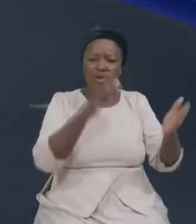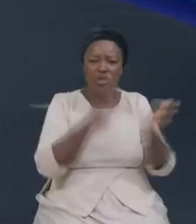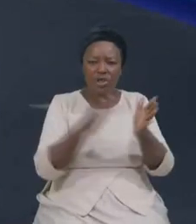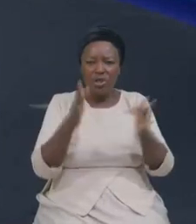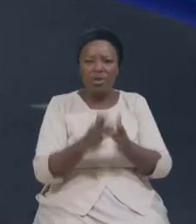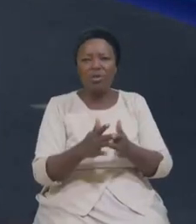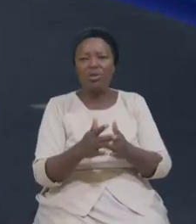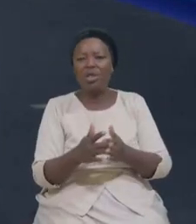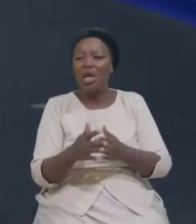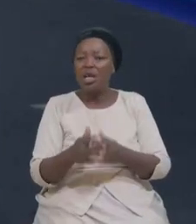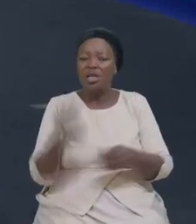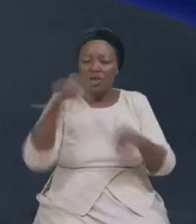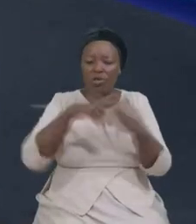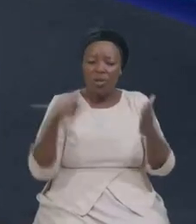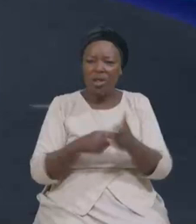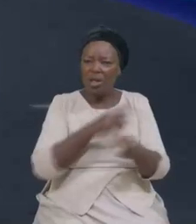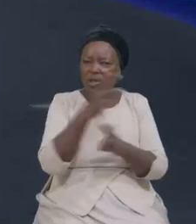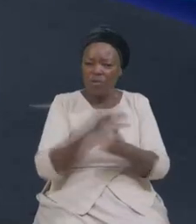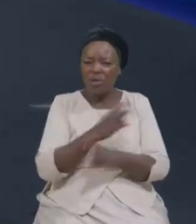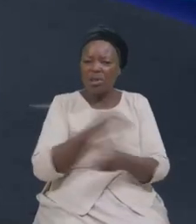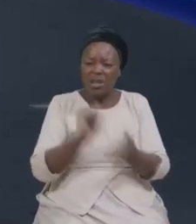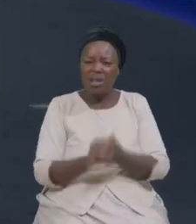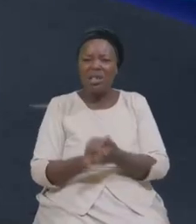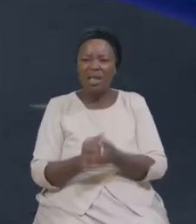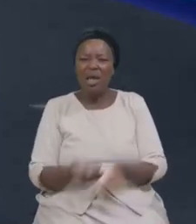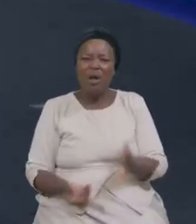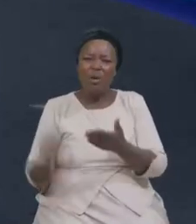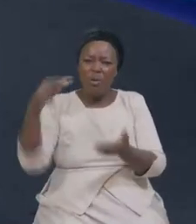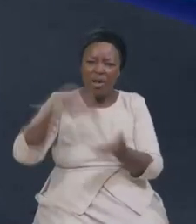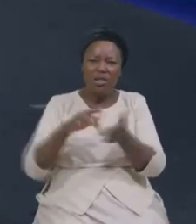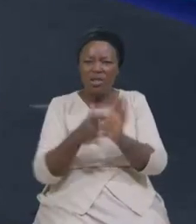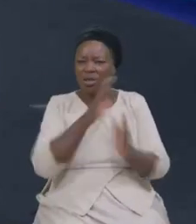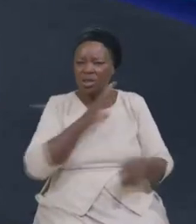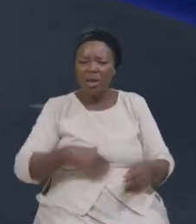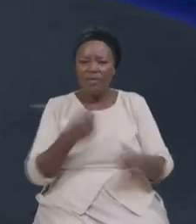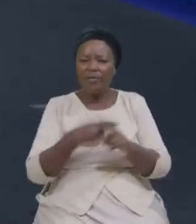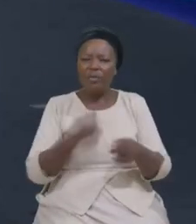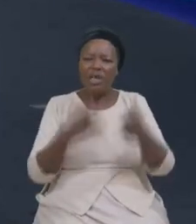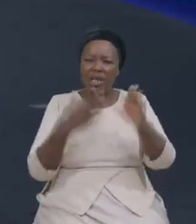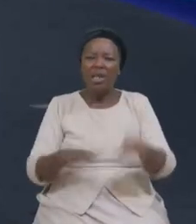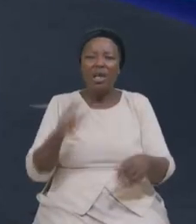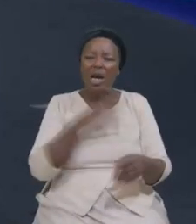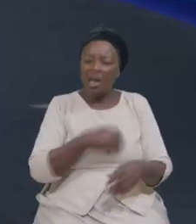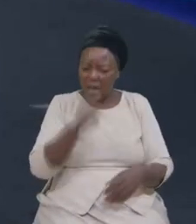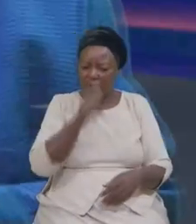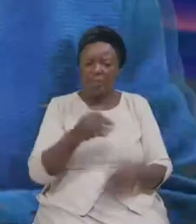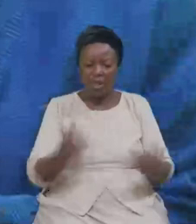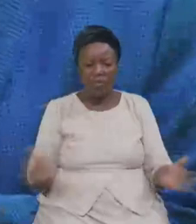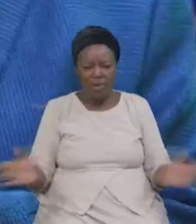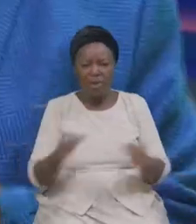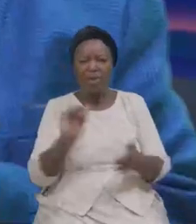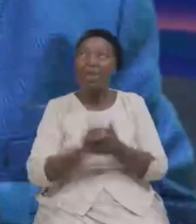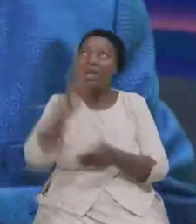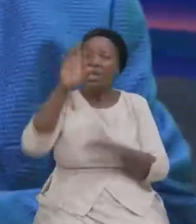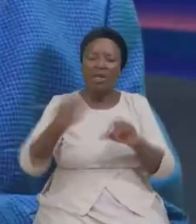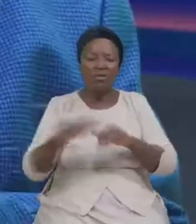la Vierge, est-ce que j'ai la pleine conviction que toi aussi tu peux faire tout cela et nous pouvons tout faire, il